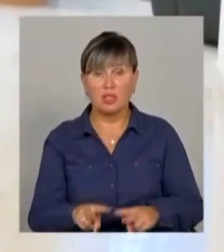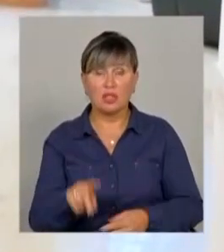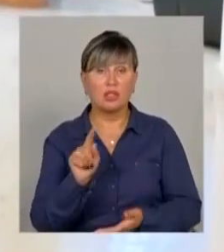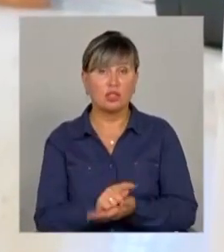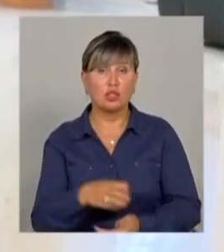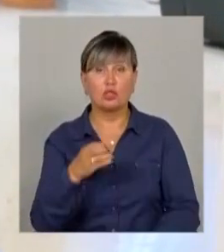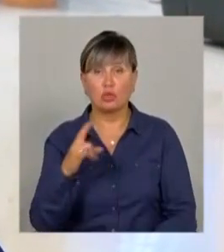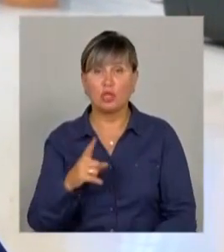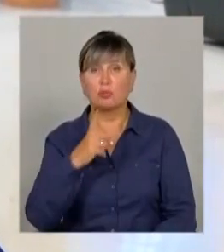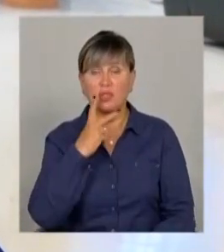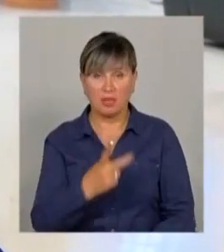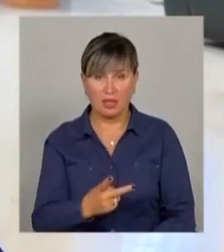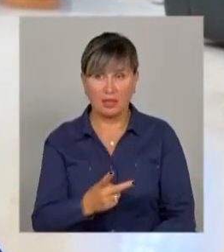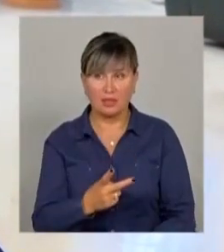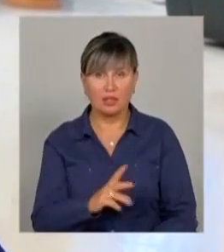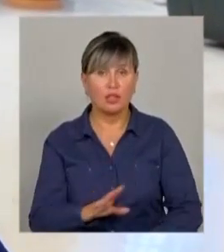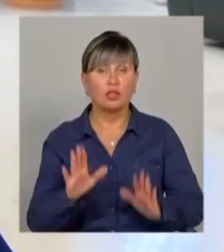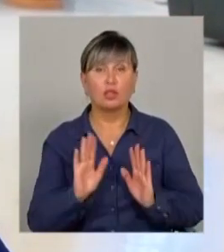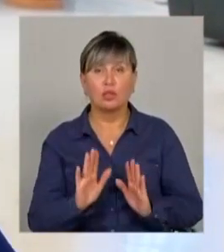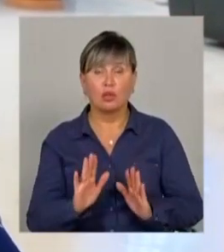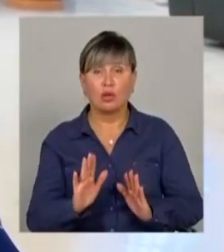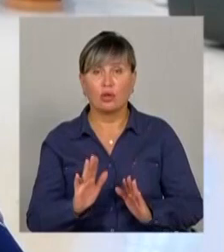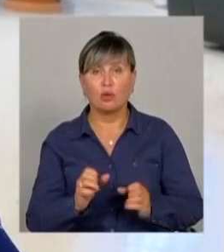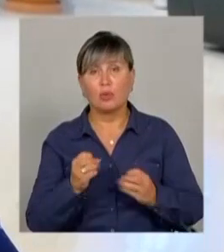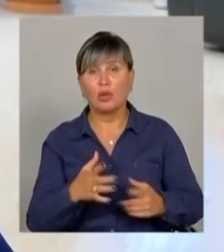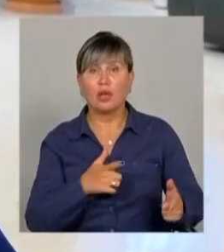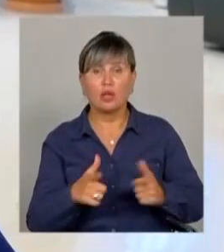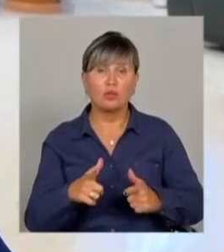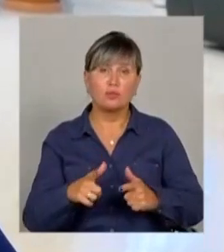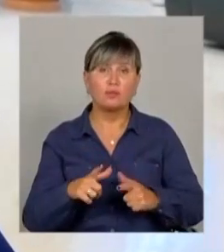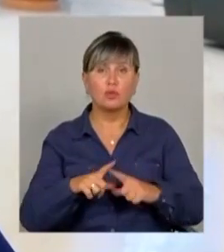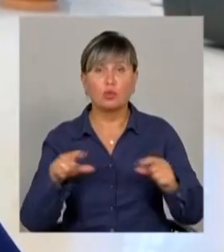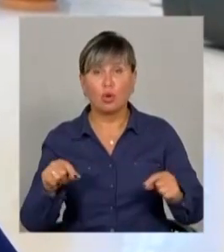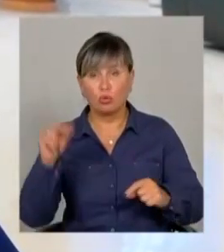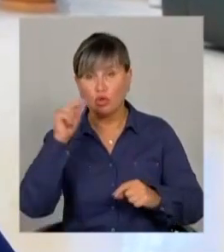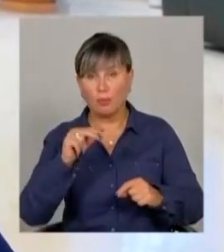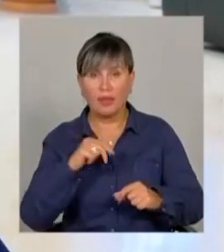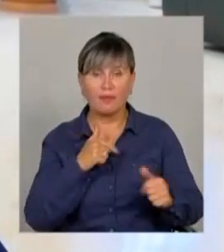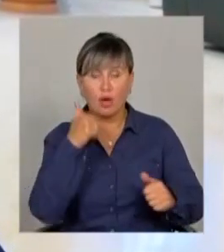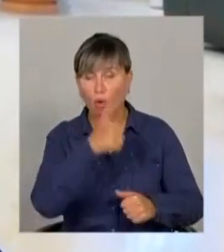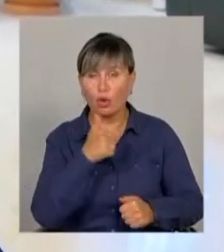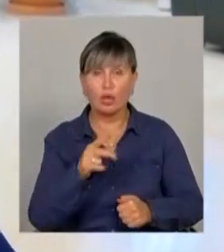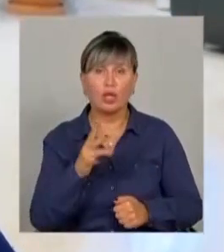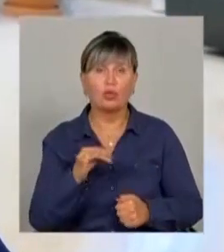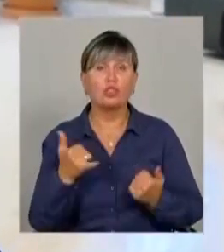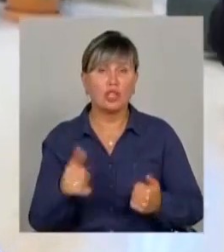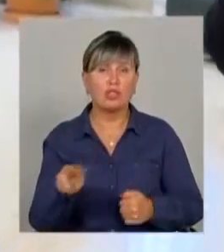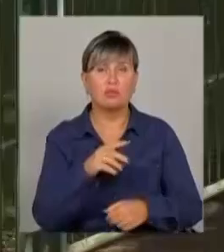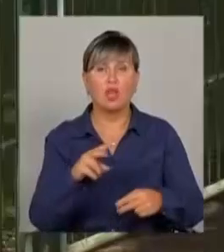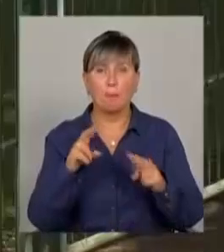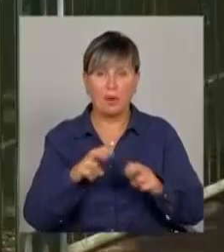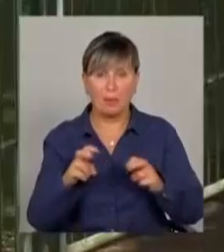еще раз посмотреть не только просто готовность школ к учебному году но и мы сейчас проверяем